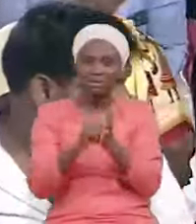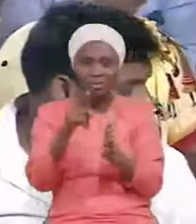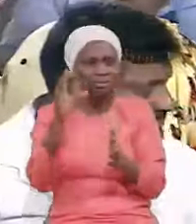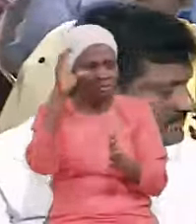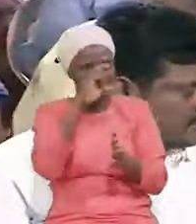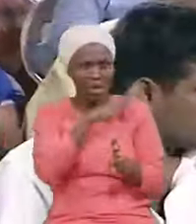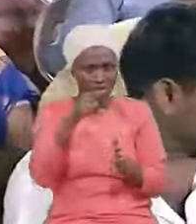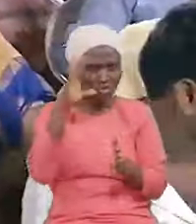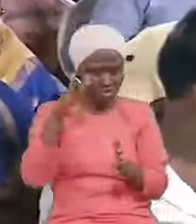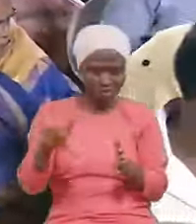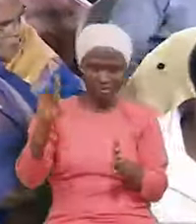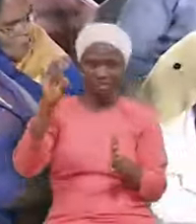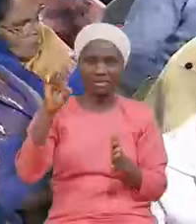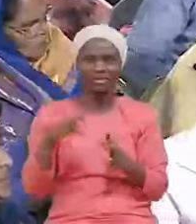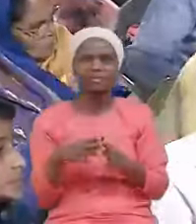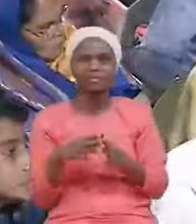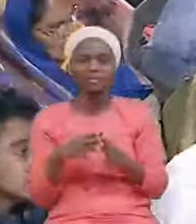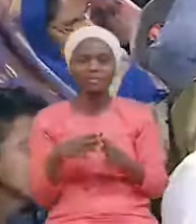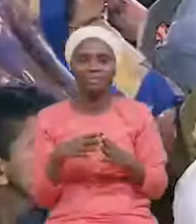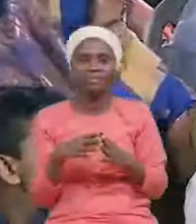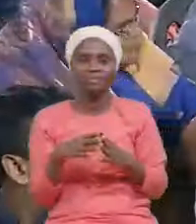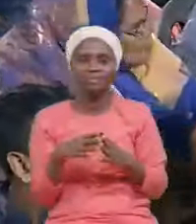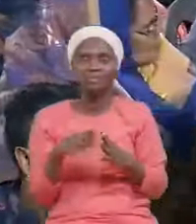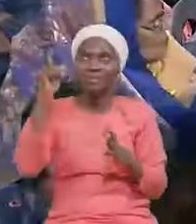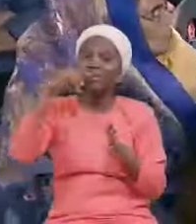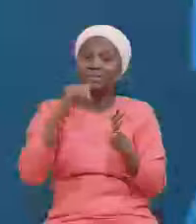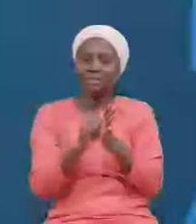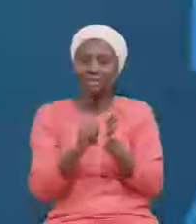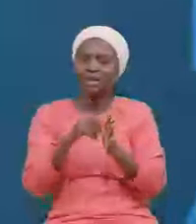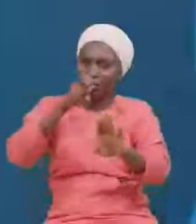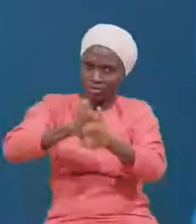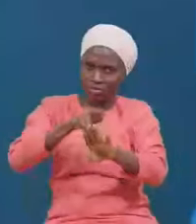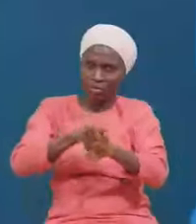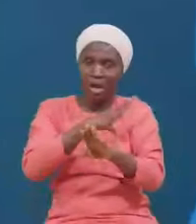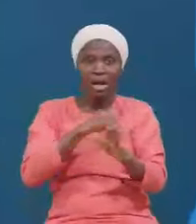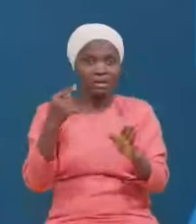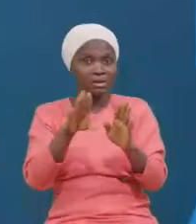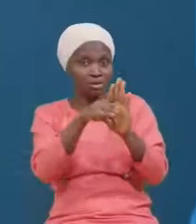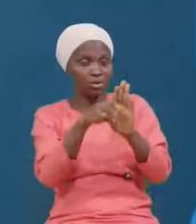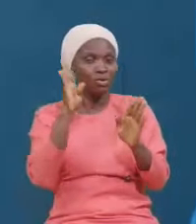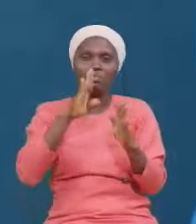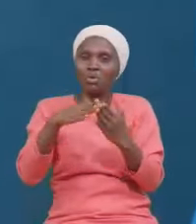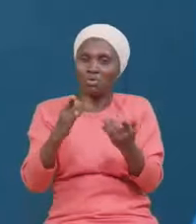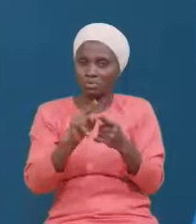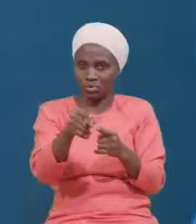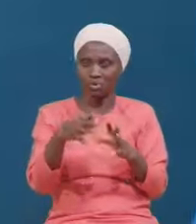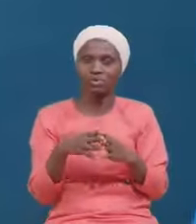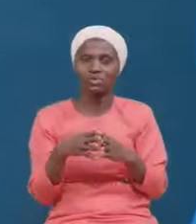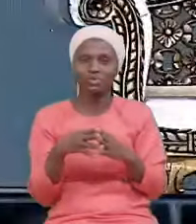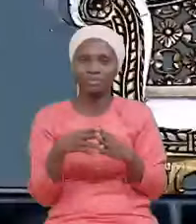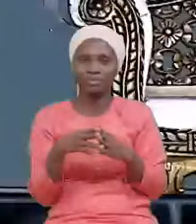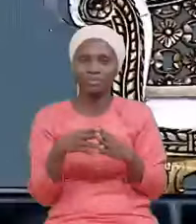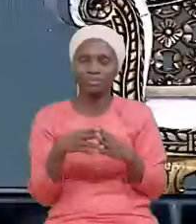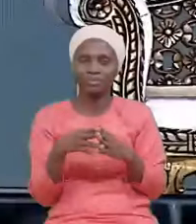and you will find. ఆయన అంటున్నాడు కదా, మీరు వెదకండి మీకు దొరుకుతుంది. He says, knock and the door will be open unto you. తట్టండి